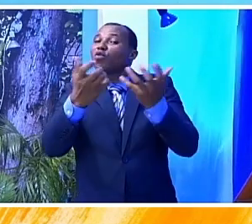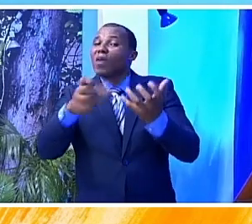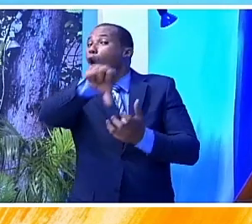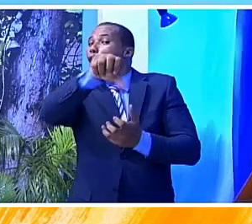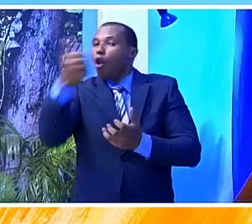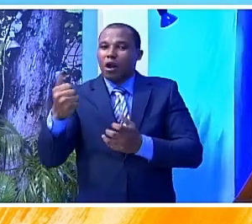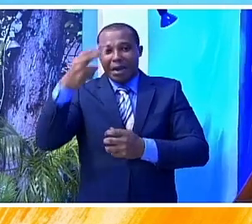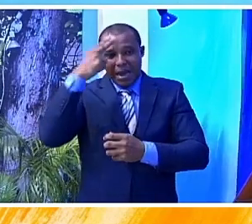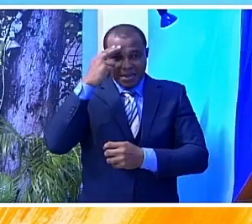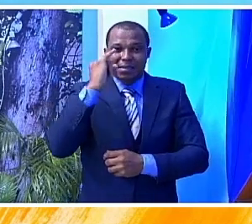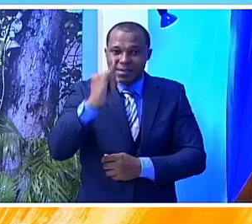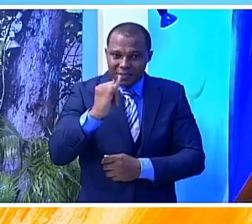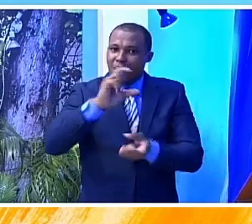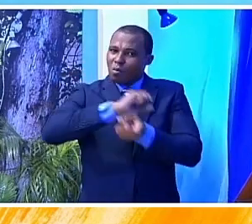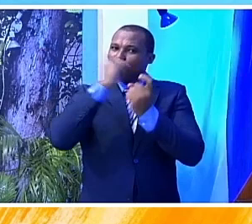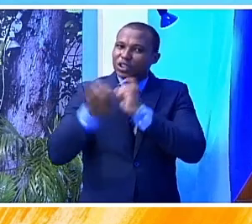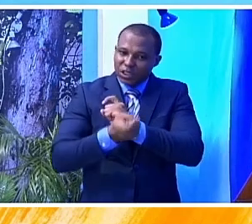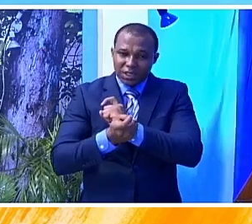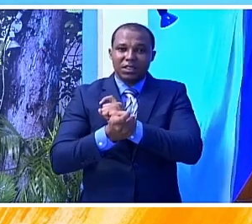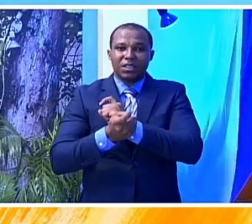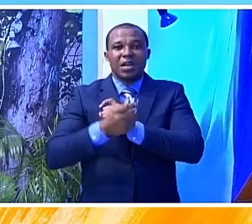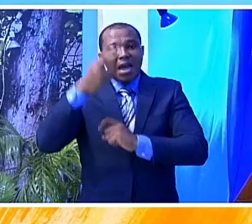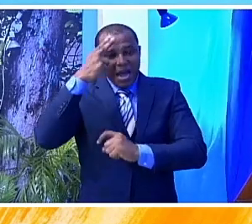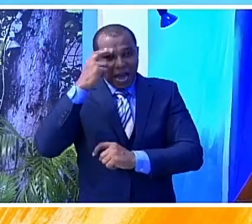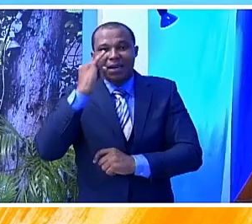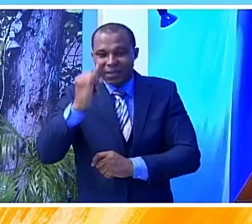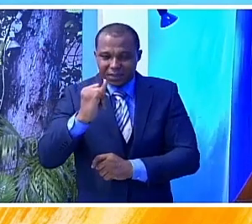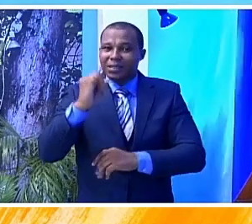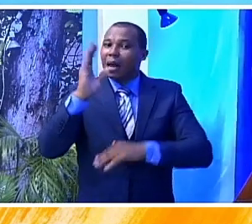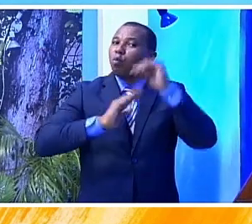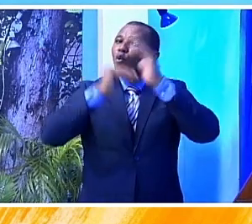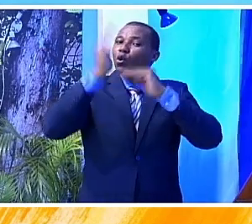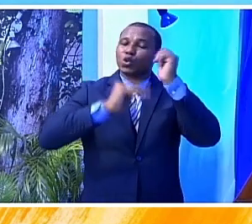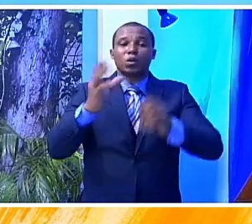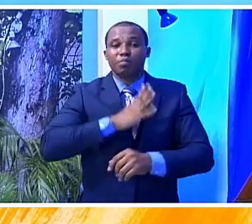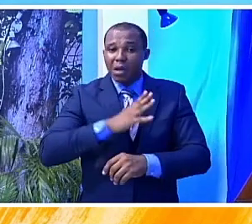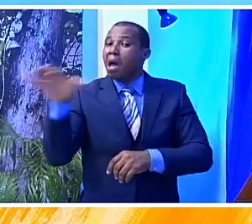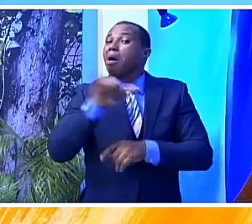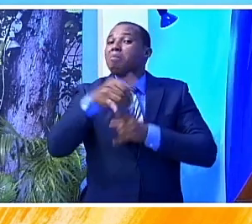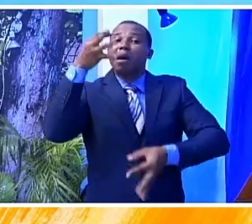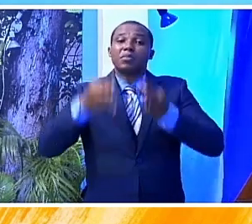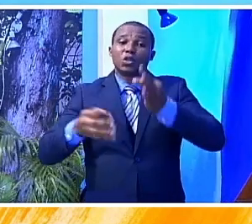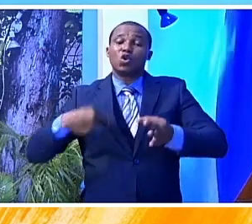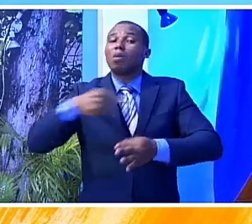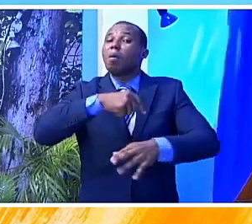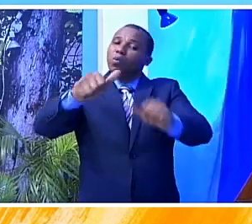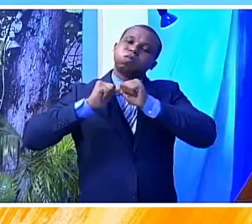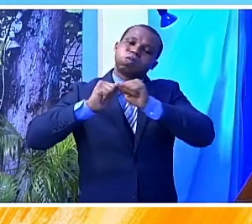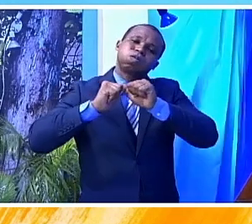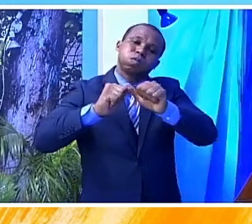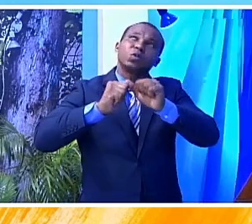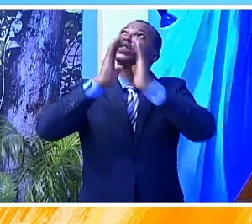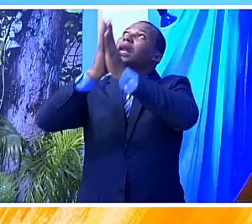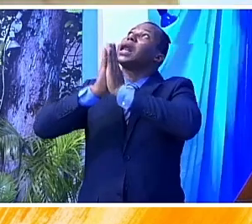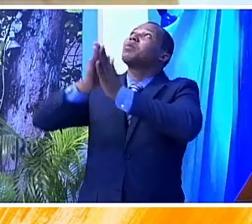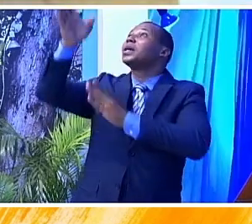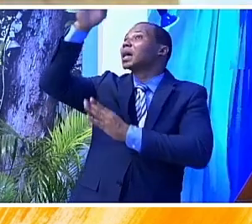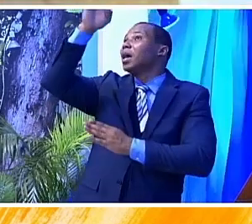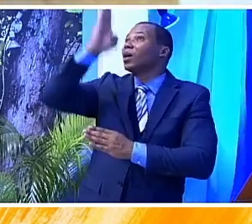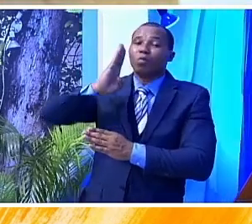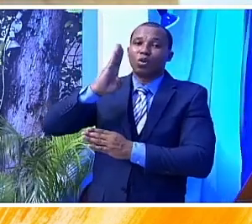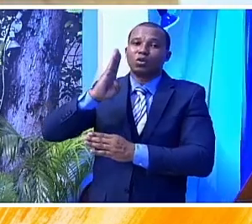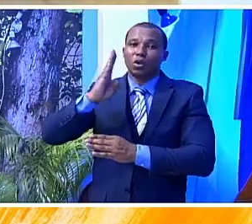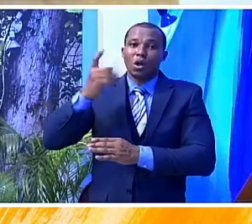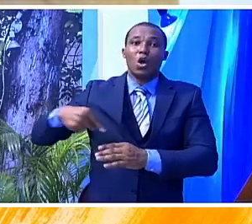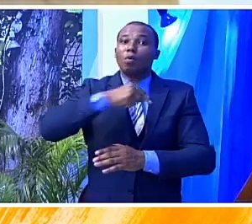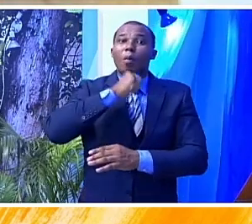Haïti. Ça pas jamais arrivé. Même si nous continuons la prière bon Dieu depuis arrivé juste nos aides, nous pas prendre